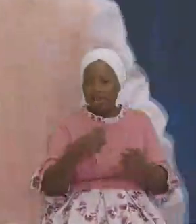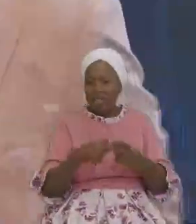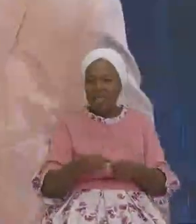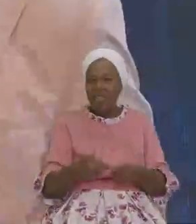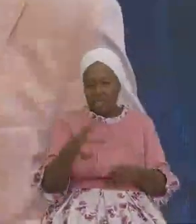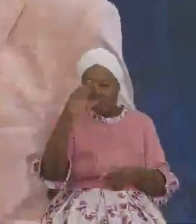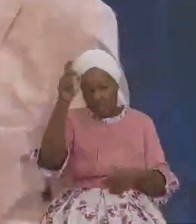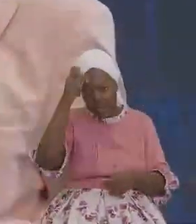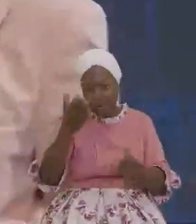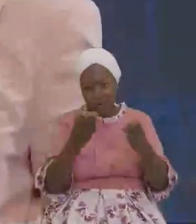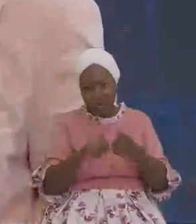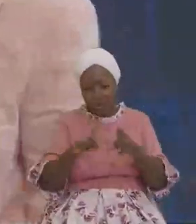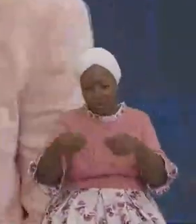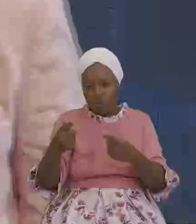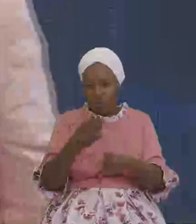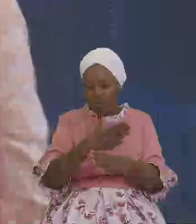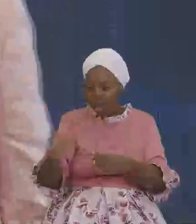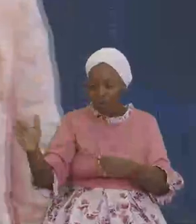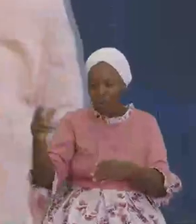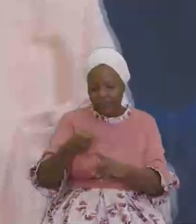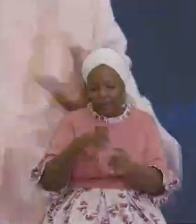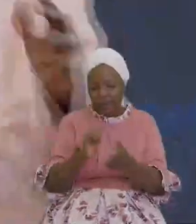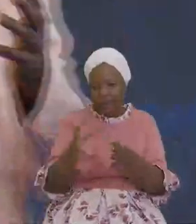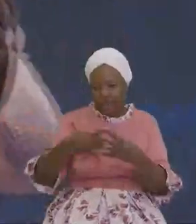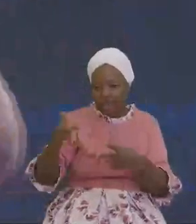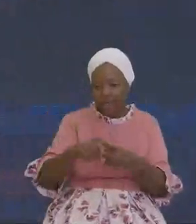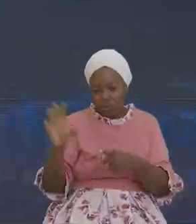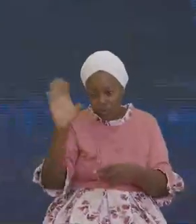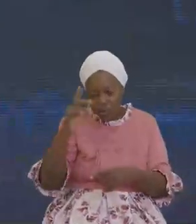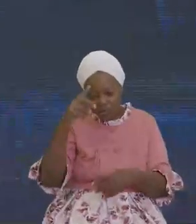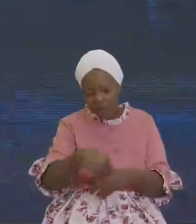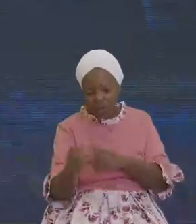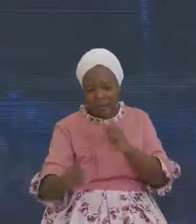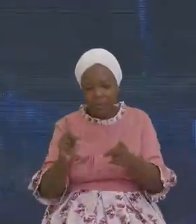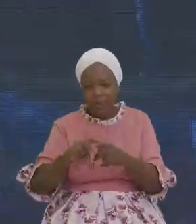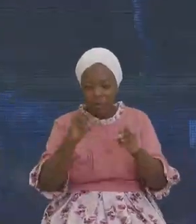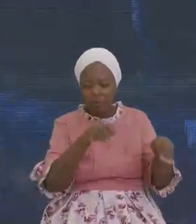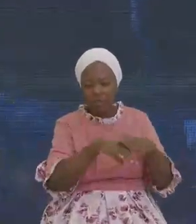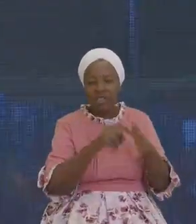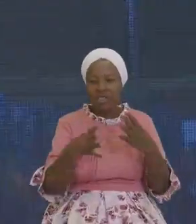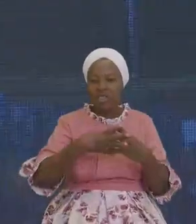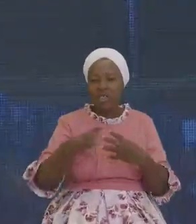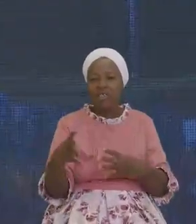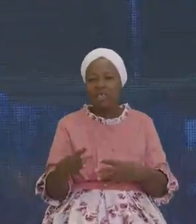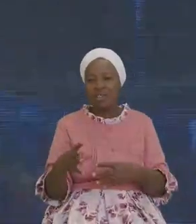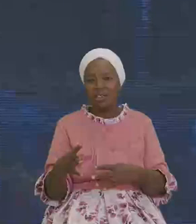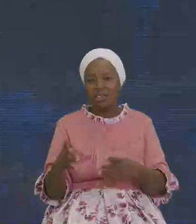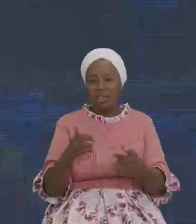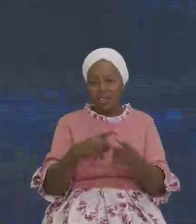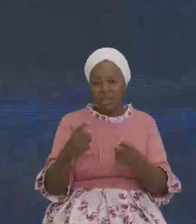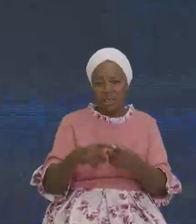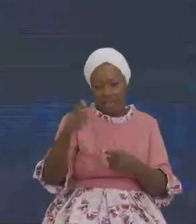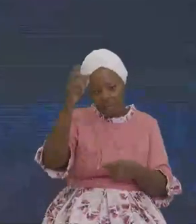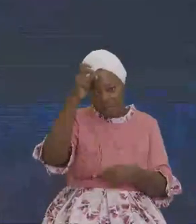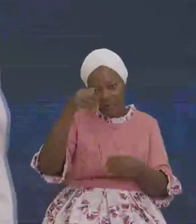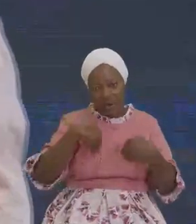et il veut quitter cette cage pour aller chercher d'autres personnes pour enfermer dans la cage, il